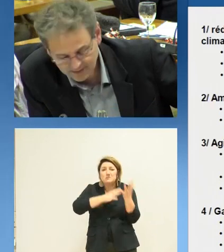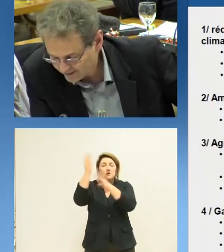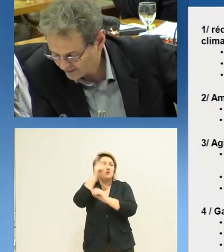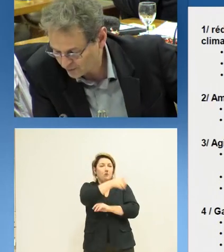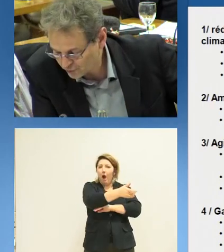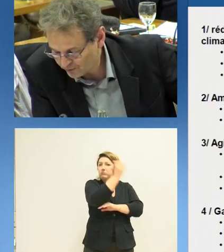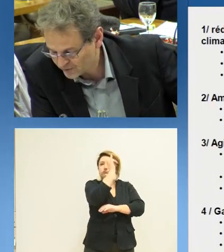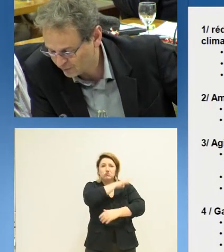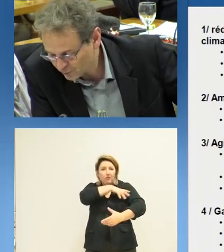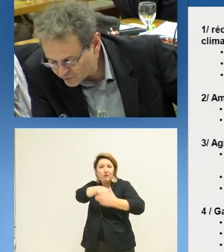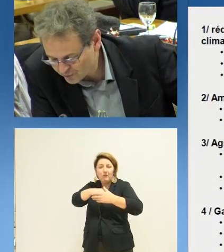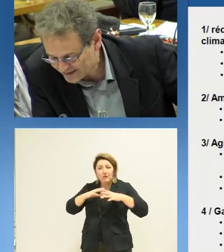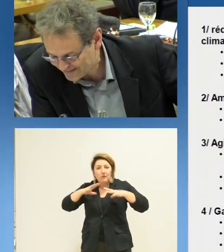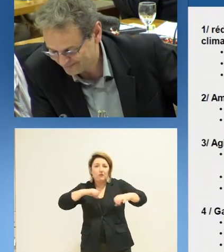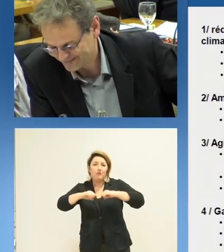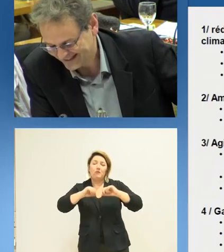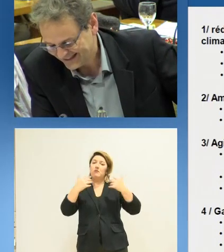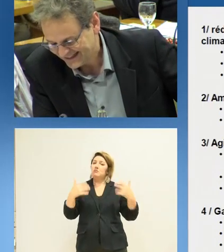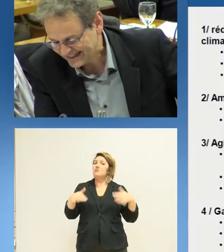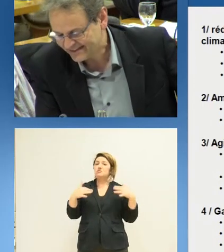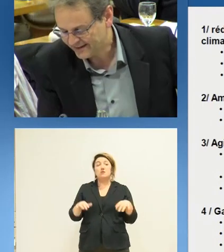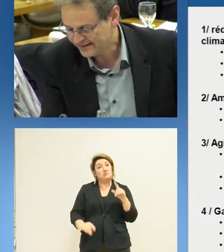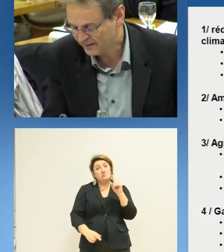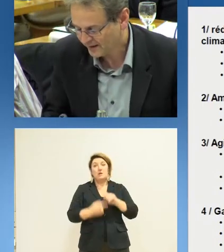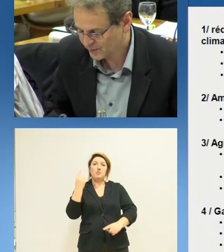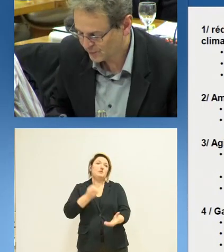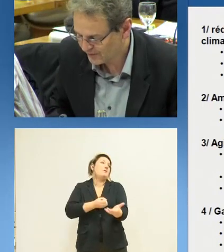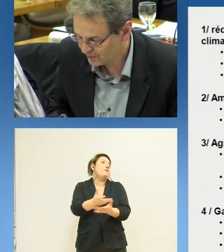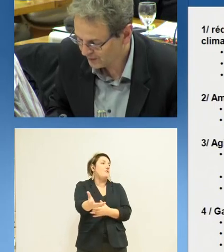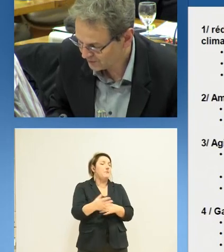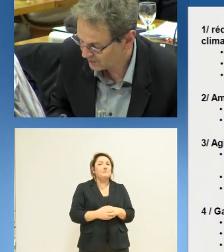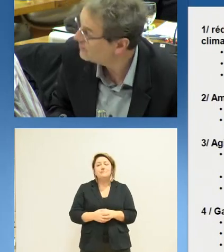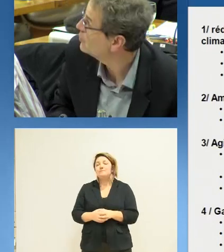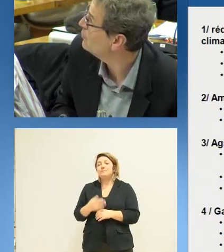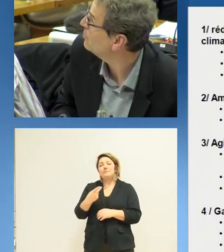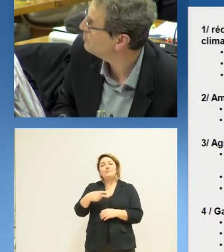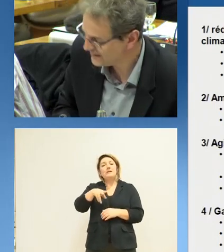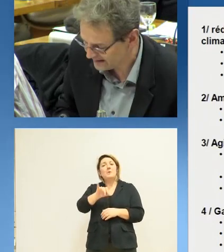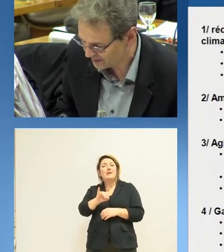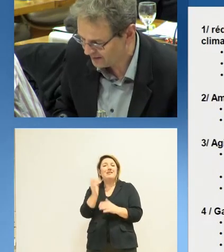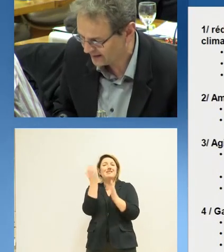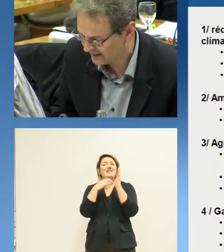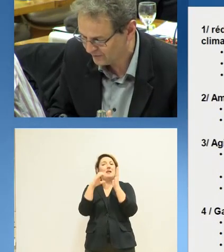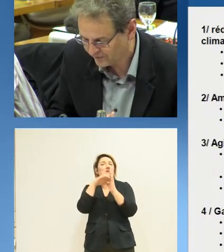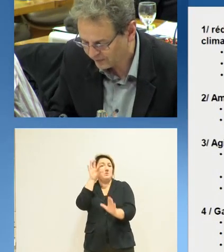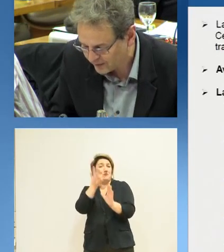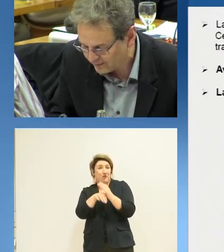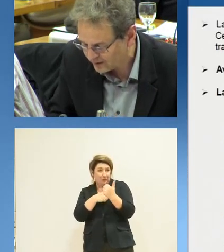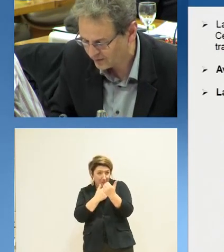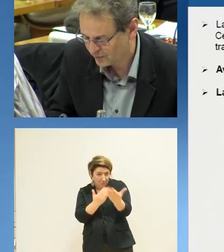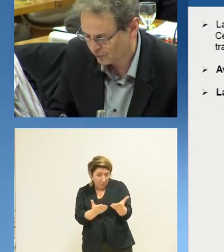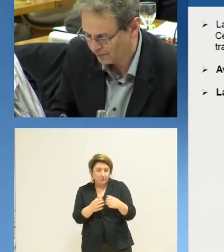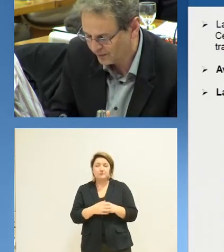je pense de le souligner à travers la délibération soumise au vote je vous propose d'exprimer un avis favorable